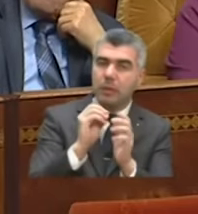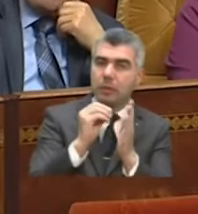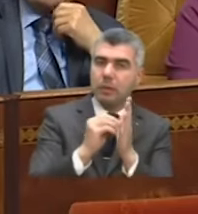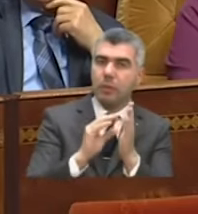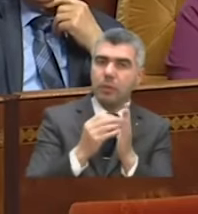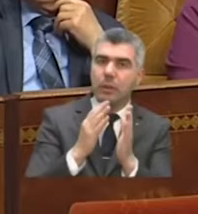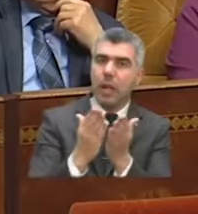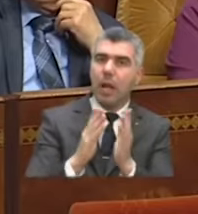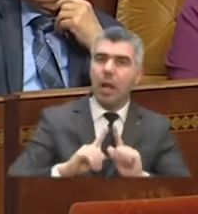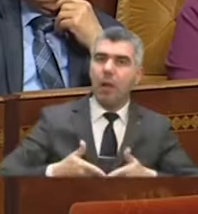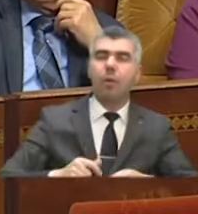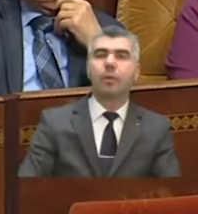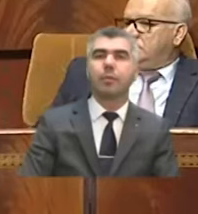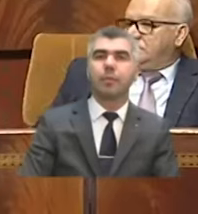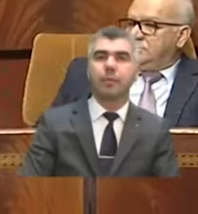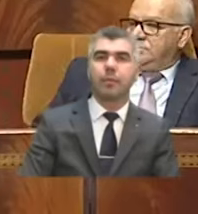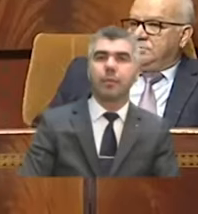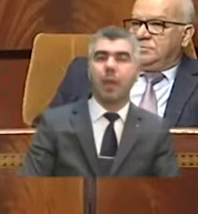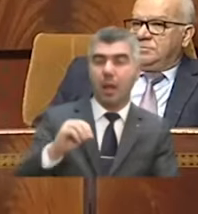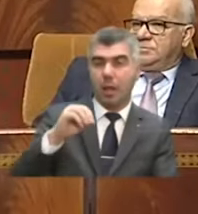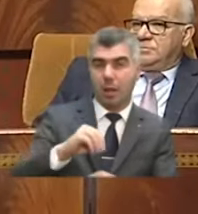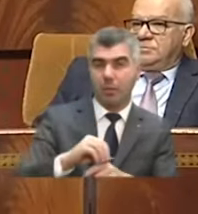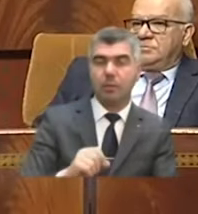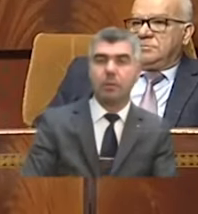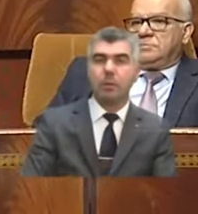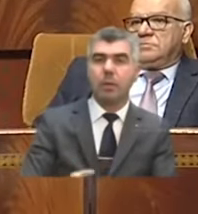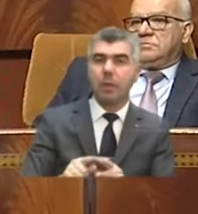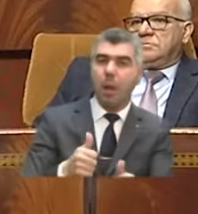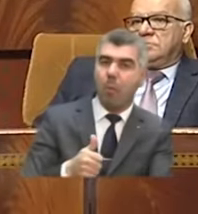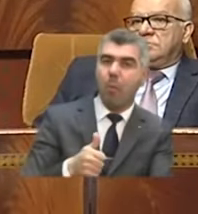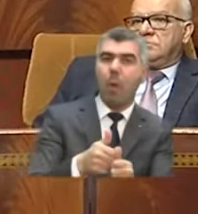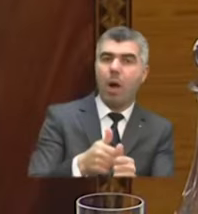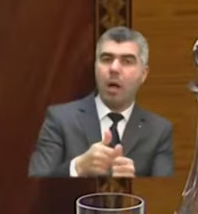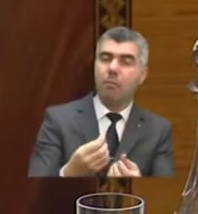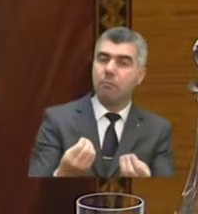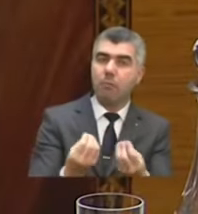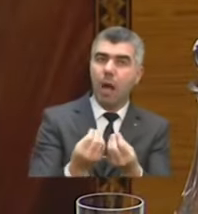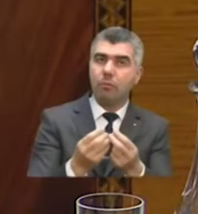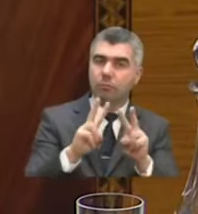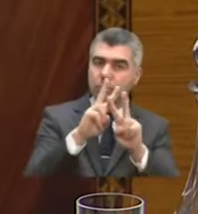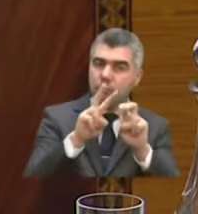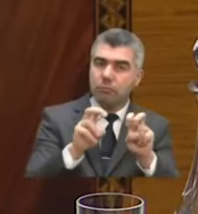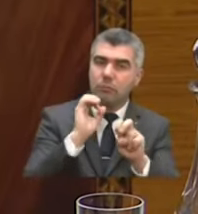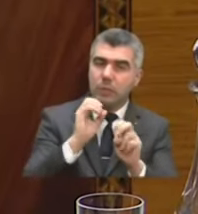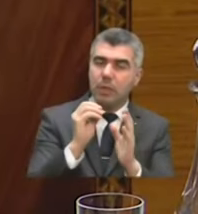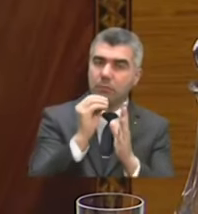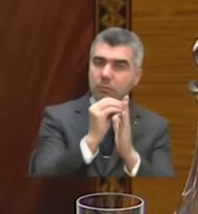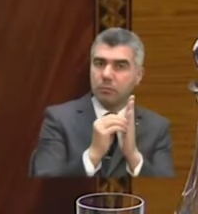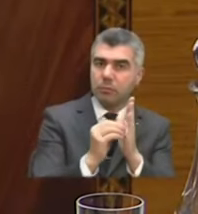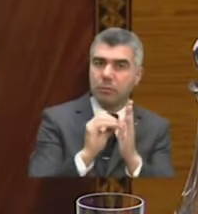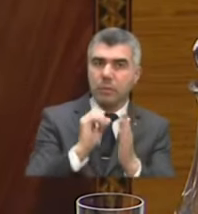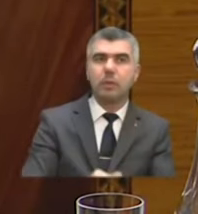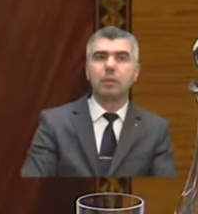المنهج الدراسي. كما ستتم مواكبة وتتبع عملية التنزيل من